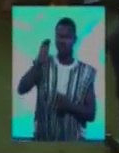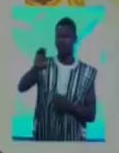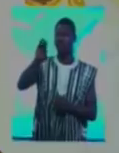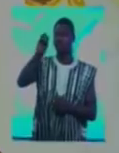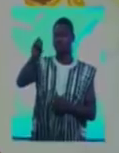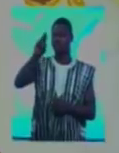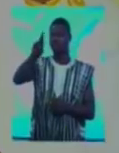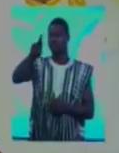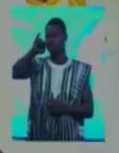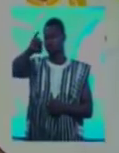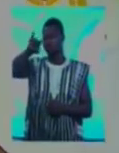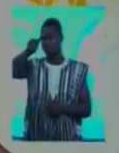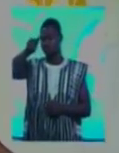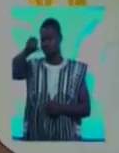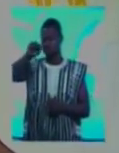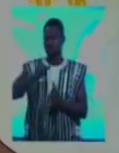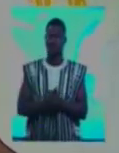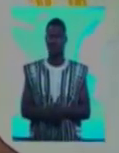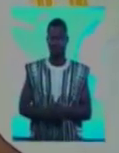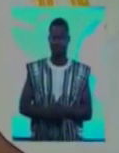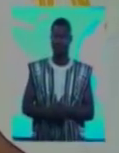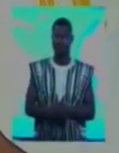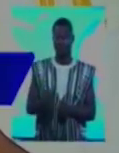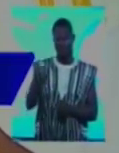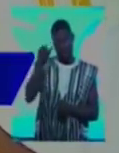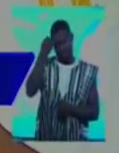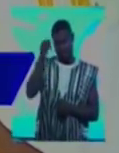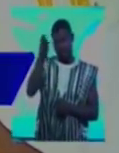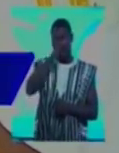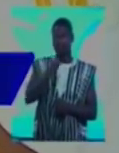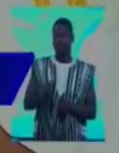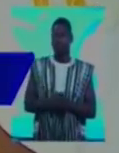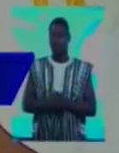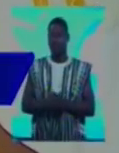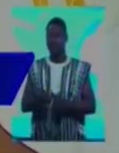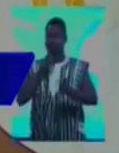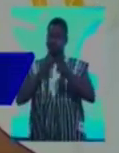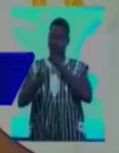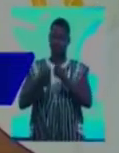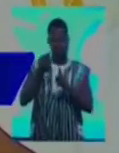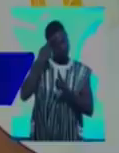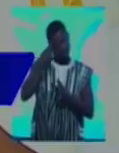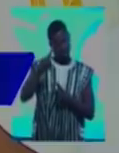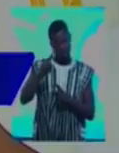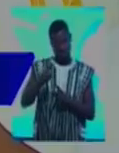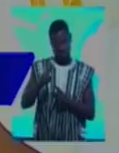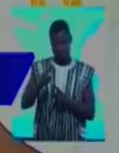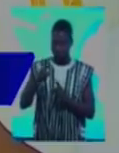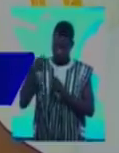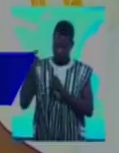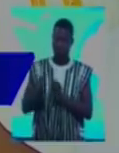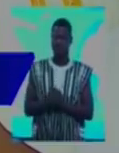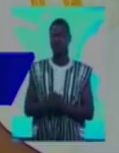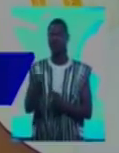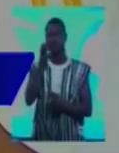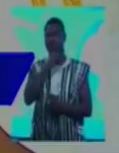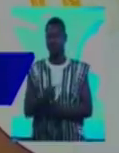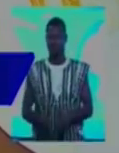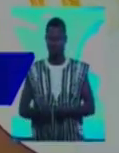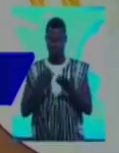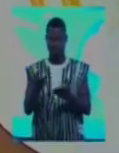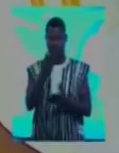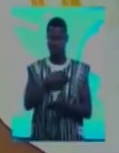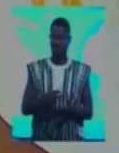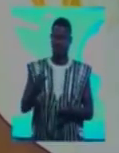biologiques. Une initiative donc de plaidoyer pour doter deux corridors biologiques qui ont